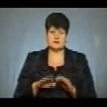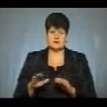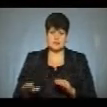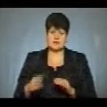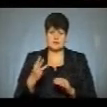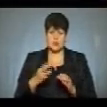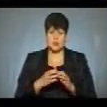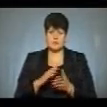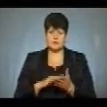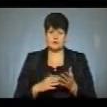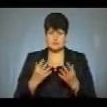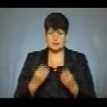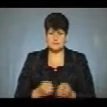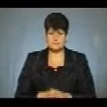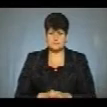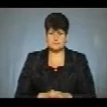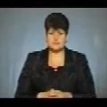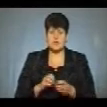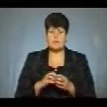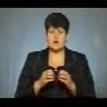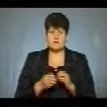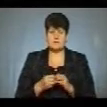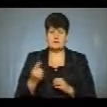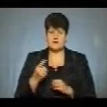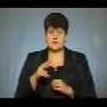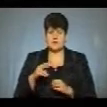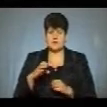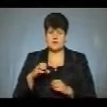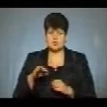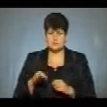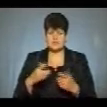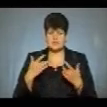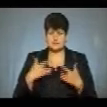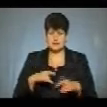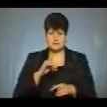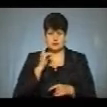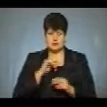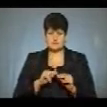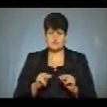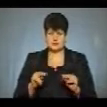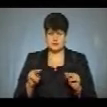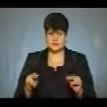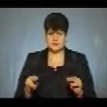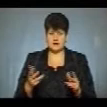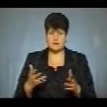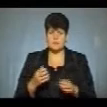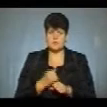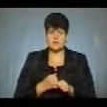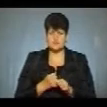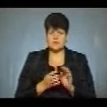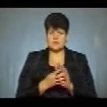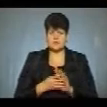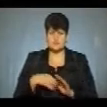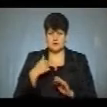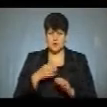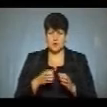дня. От проблема. З 1 листопада звільняється молодий вчитель, молода вчителька, яка пропрацювала 9 років